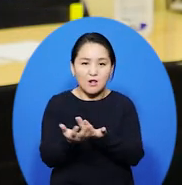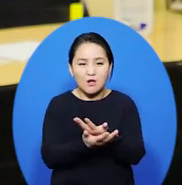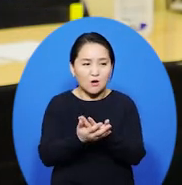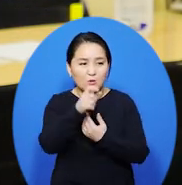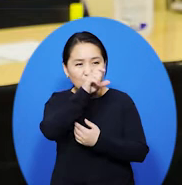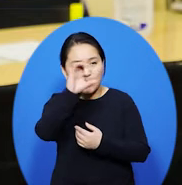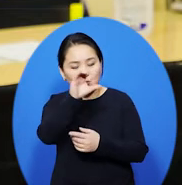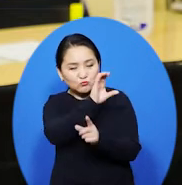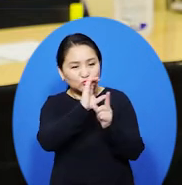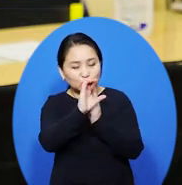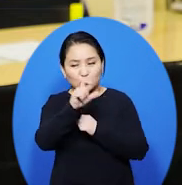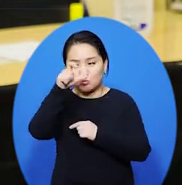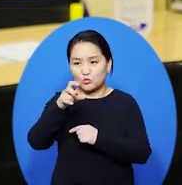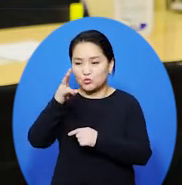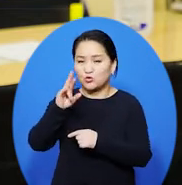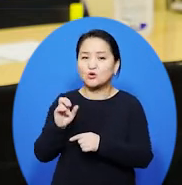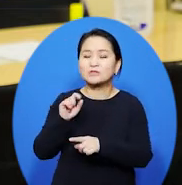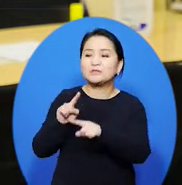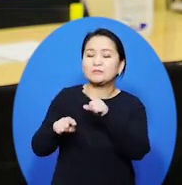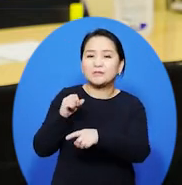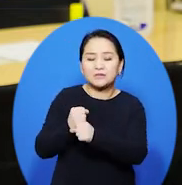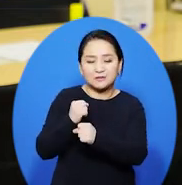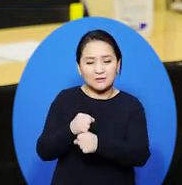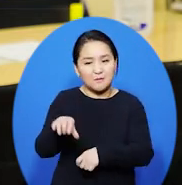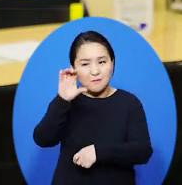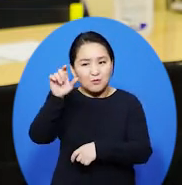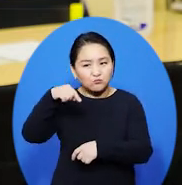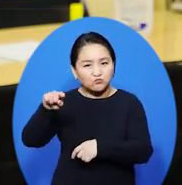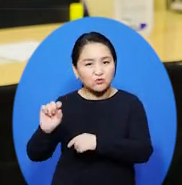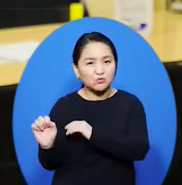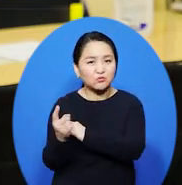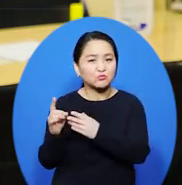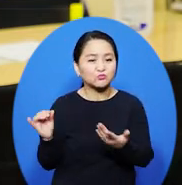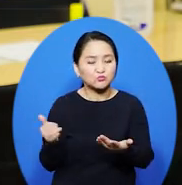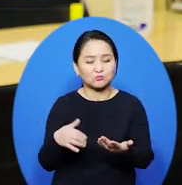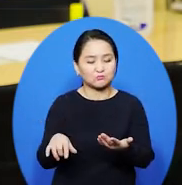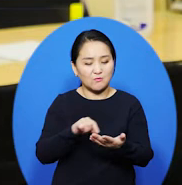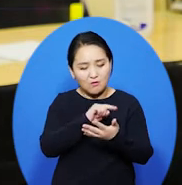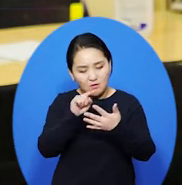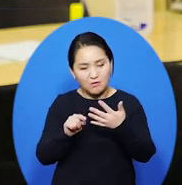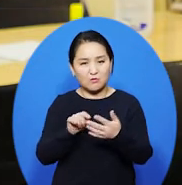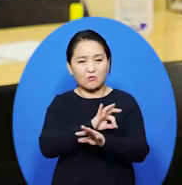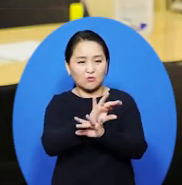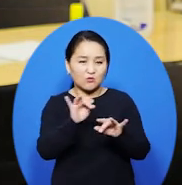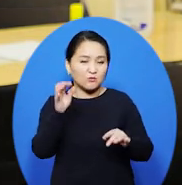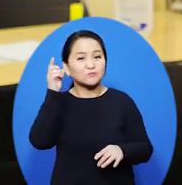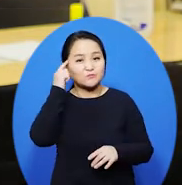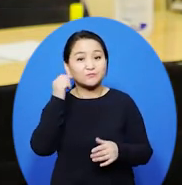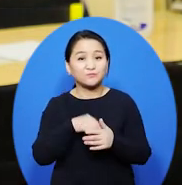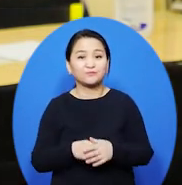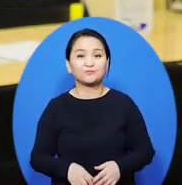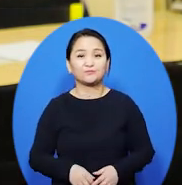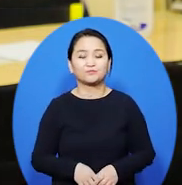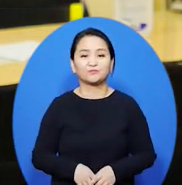соёл болон байгууллагуудын хүний нөөц нь яаж ажилддаг вэ, тухайн байгууллагын онцлог юу вэ гэдэг дээр маш их ойлголтууд